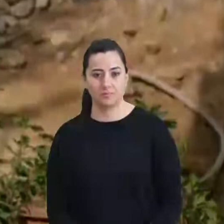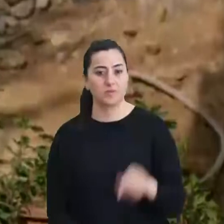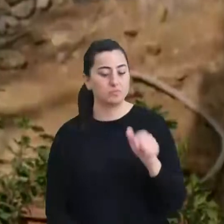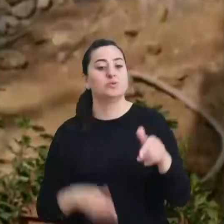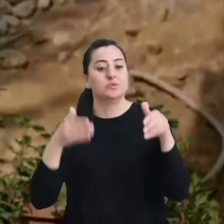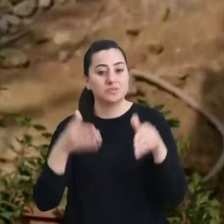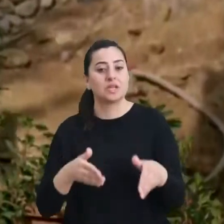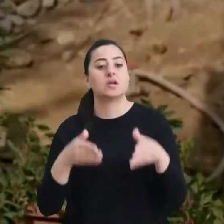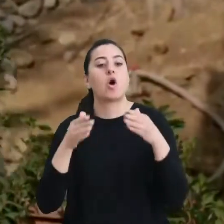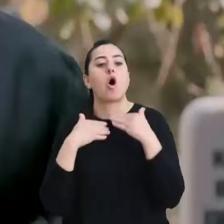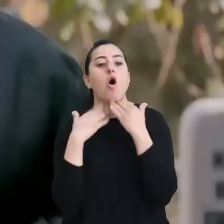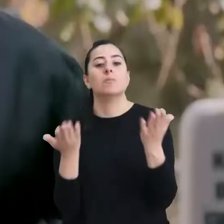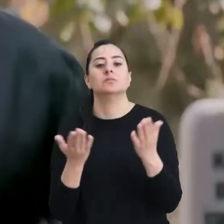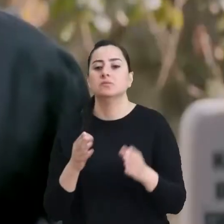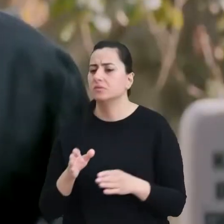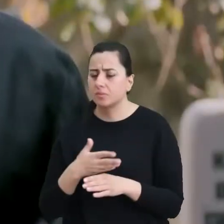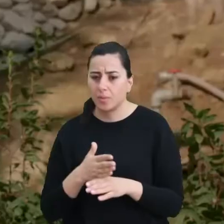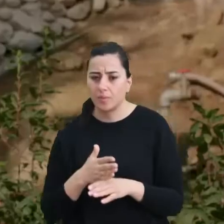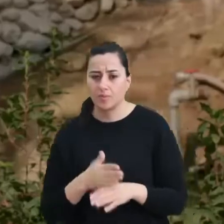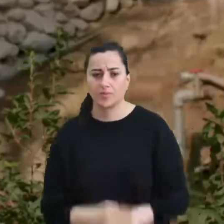Bu cenaze gömülmez. Neden?